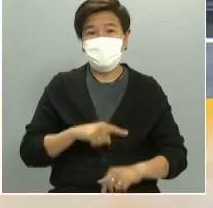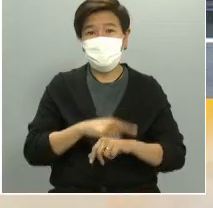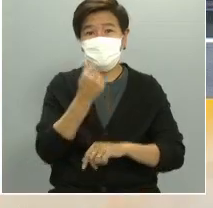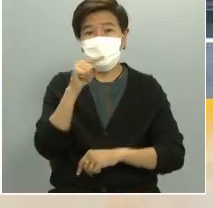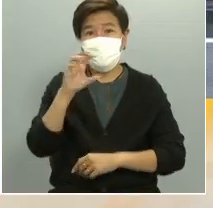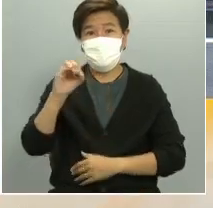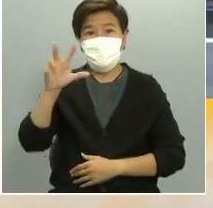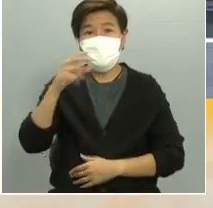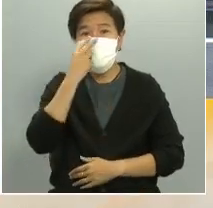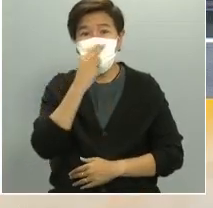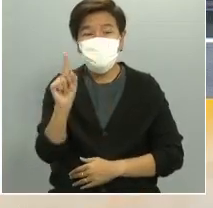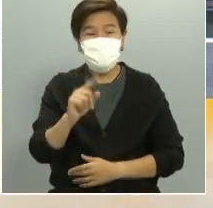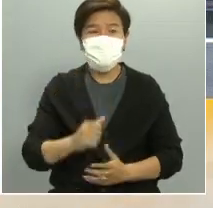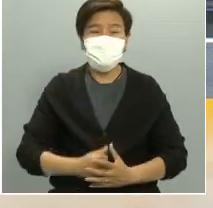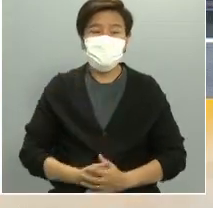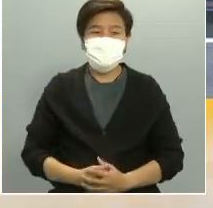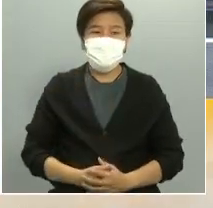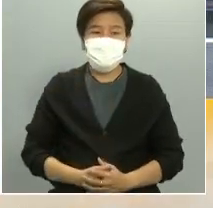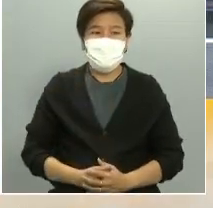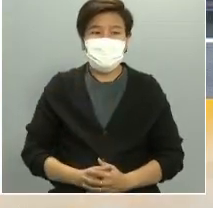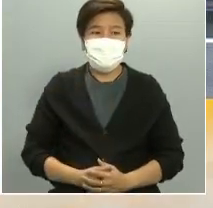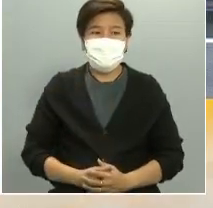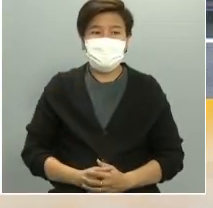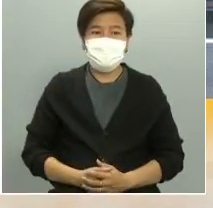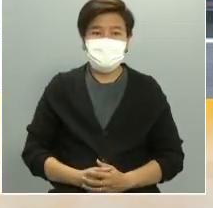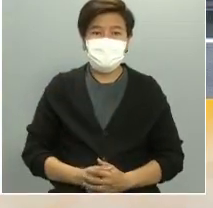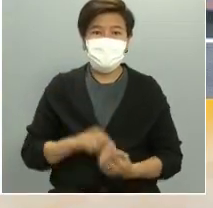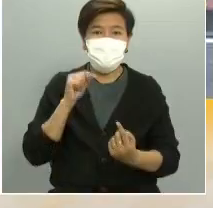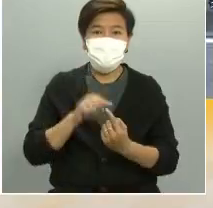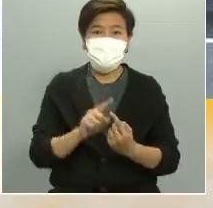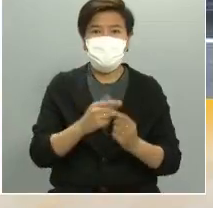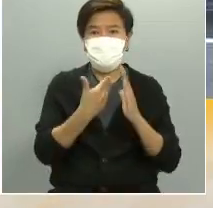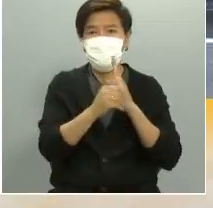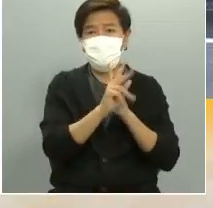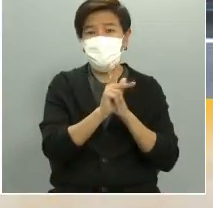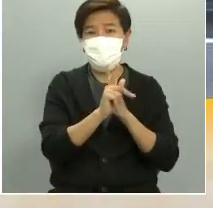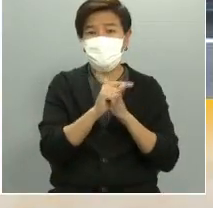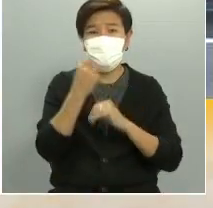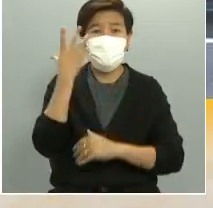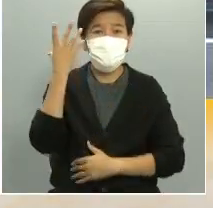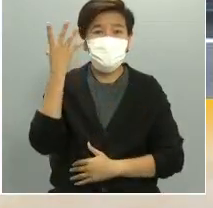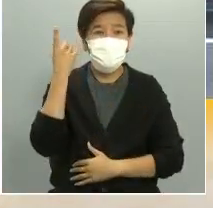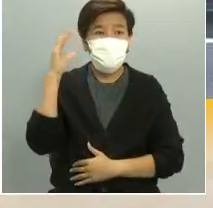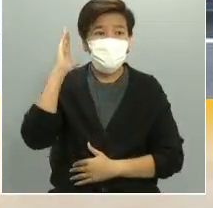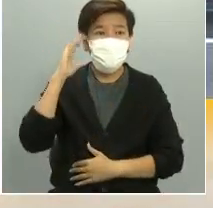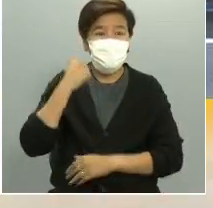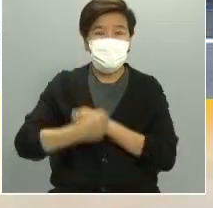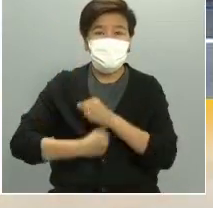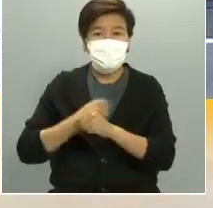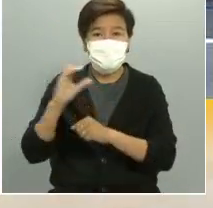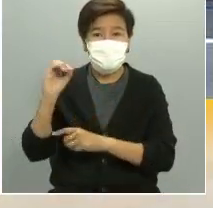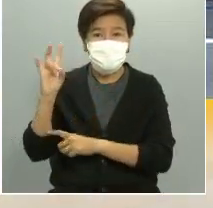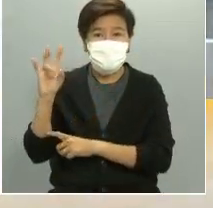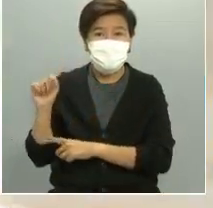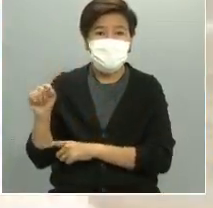ปิดท้ายกันที่เรื่องคลั่งวันนี้เยอะอย่างที่บอกไปต้องทยอยนำเสนอที่ขอนแก่นเมื่อวานนี้ชายอายุ57คลุ้ม